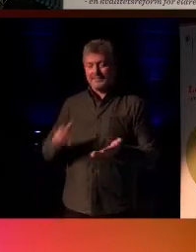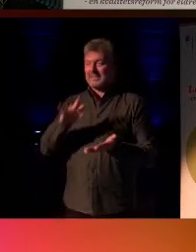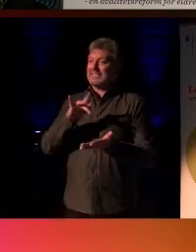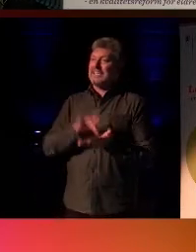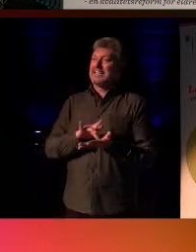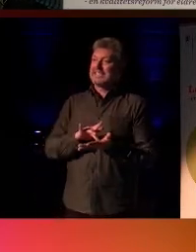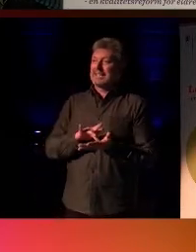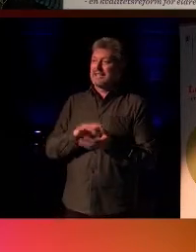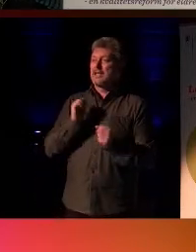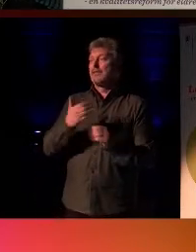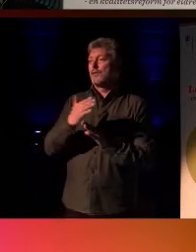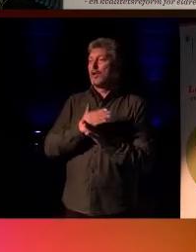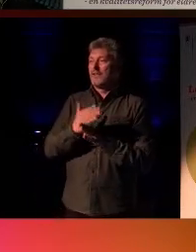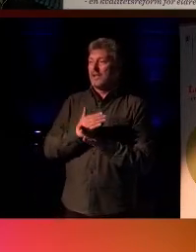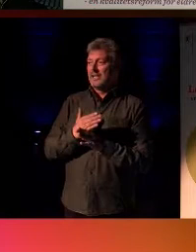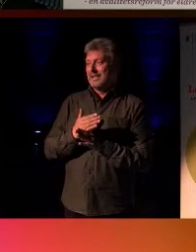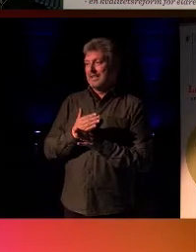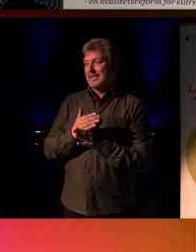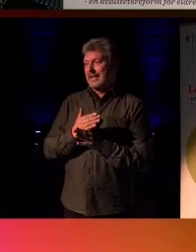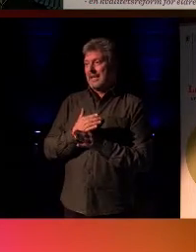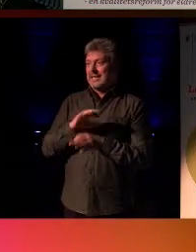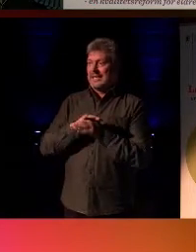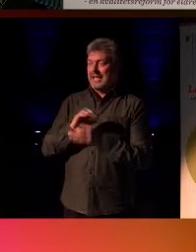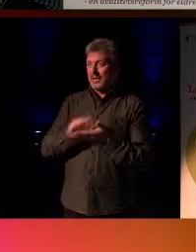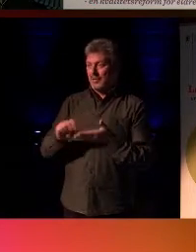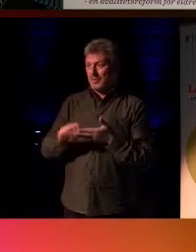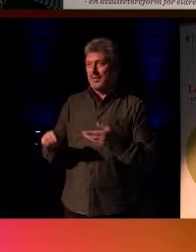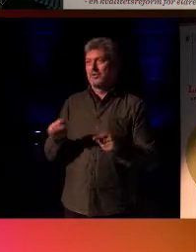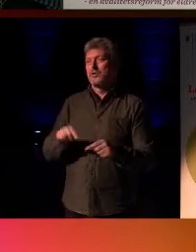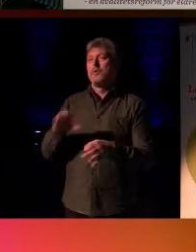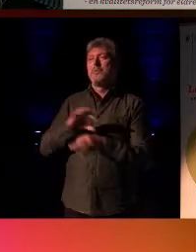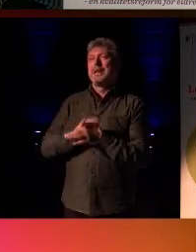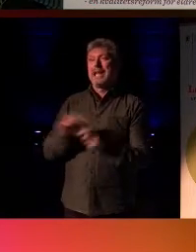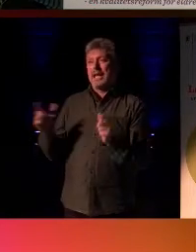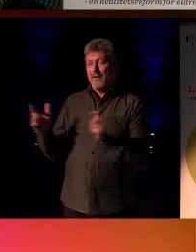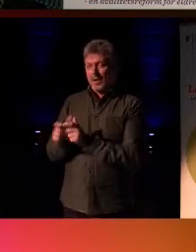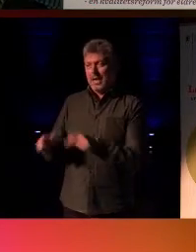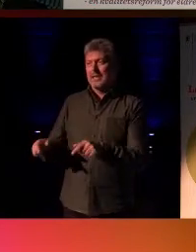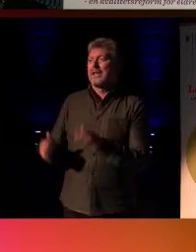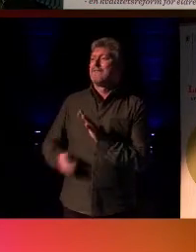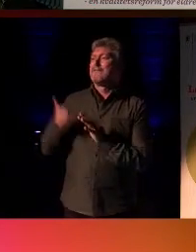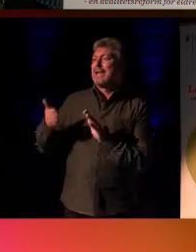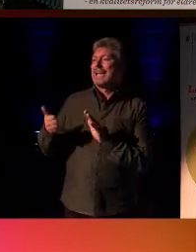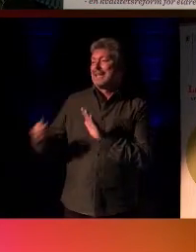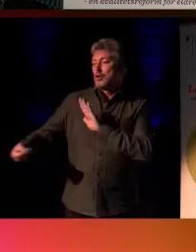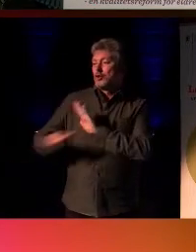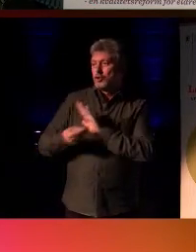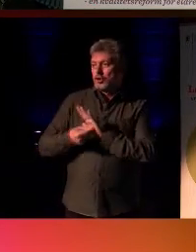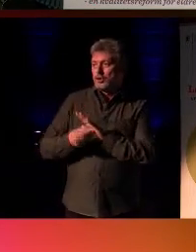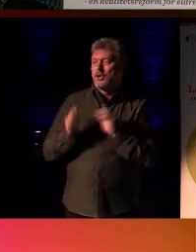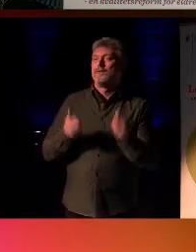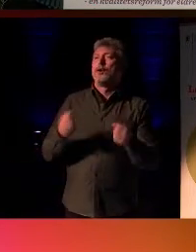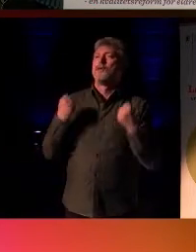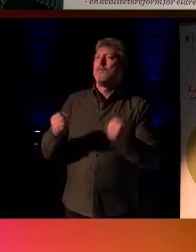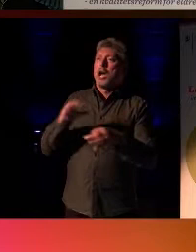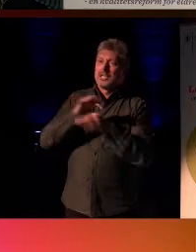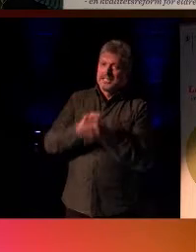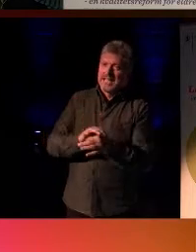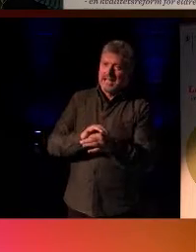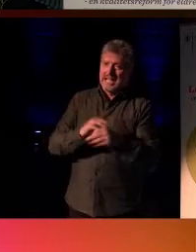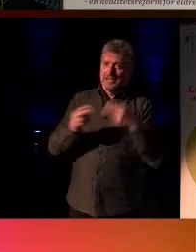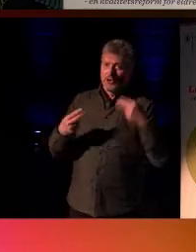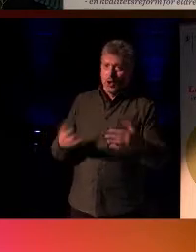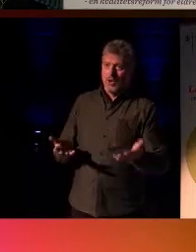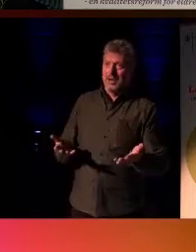Senter for kvalitet i legekontor, som eies av Legeforeningen, er en viktig støttespiller for fastlegenes rolle i helhetlige